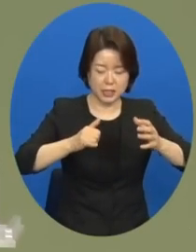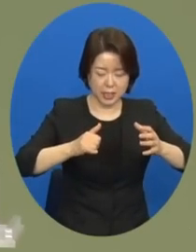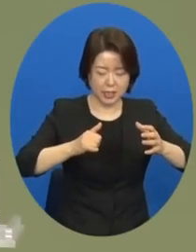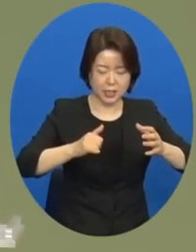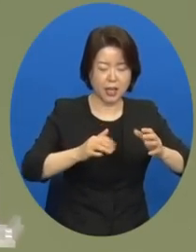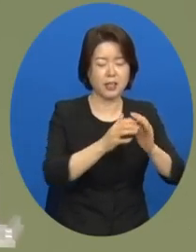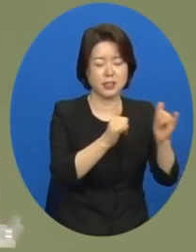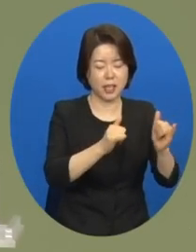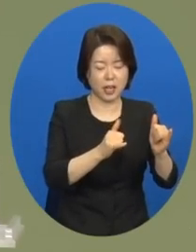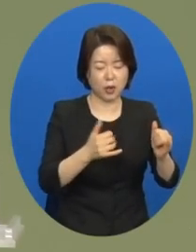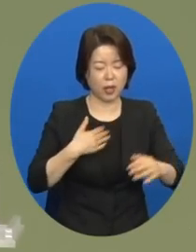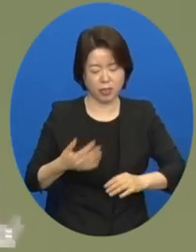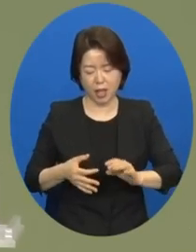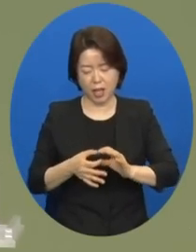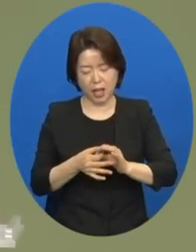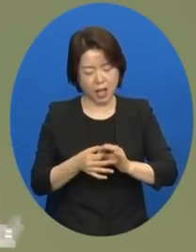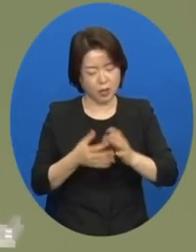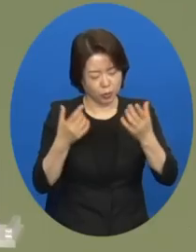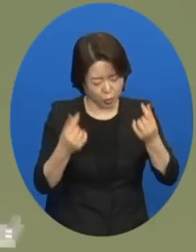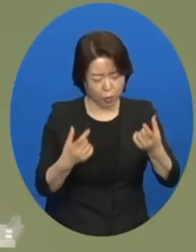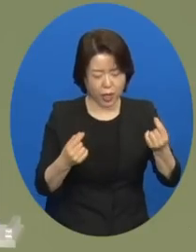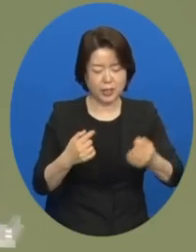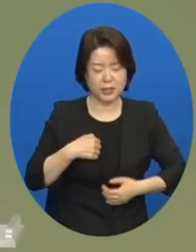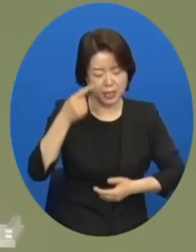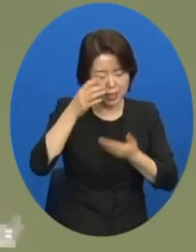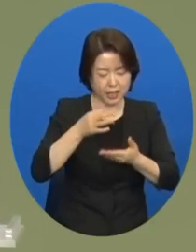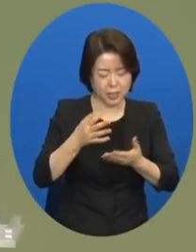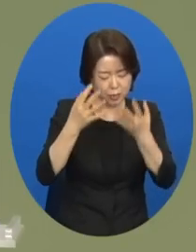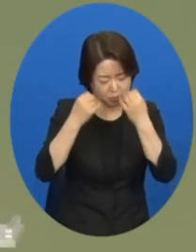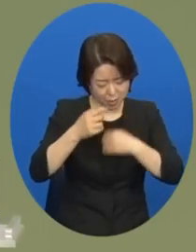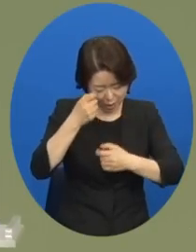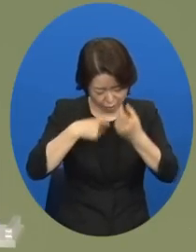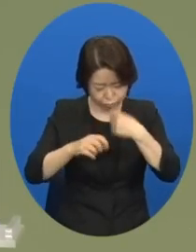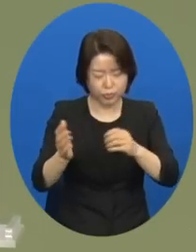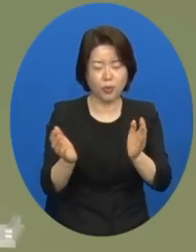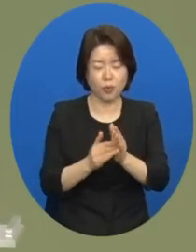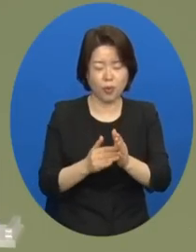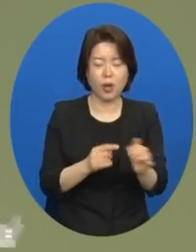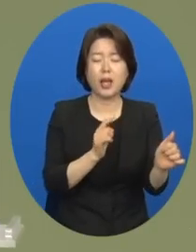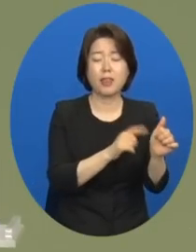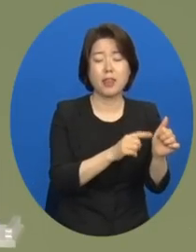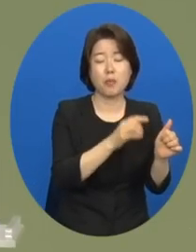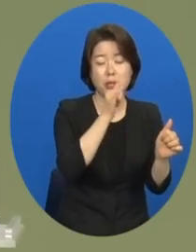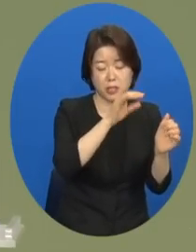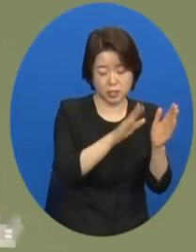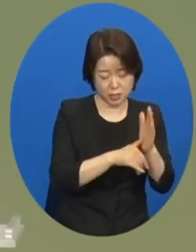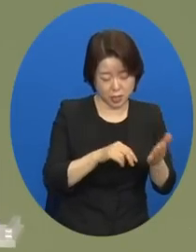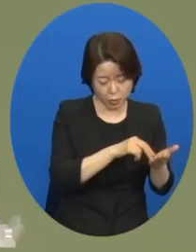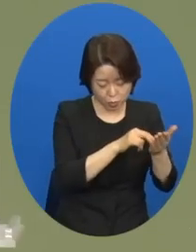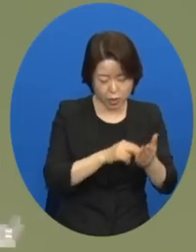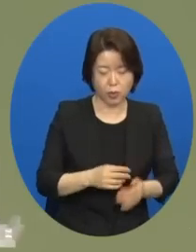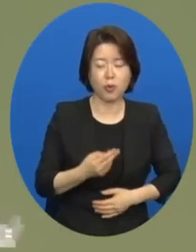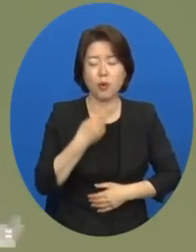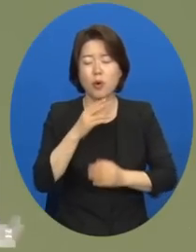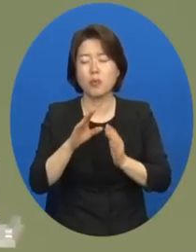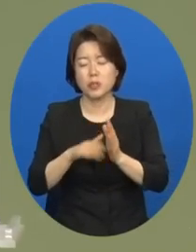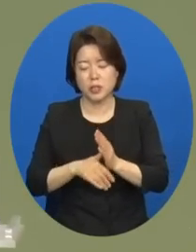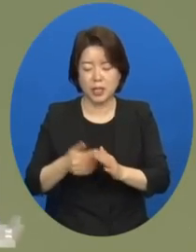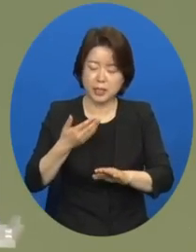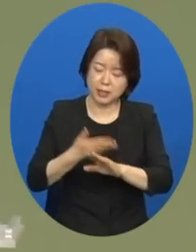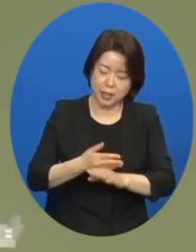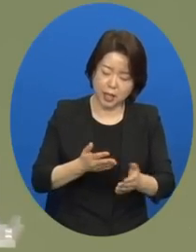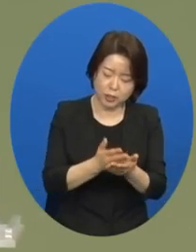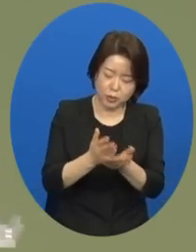별반 다름이 없는 저의 가치관 때문에 너무 많이 울었습니다 남편이 있을 때도 외롭고 없을 때는 또 다른